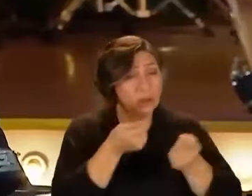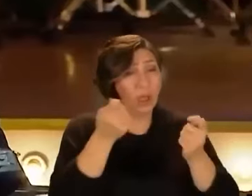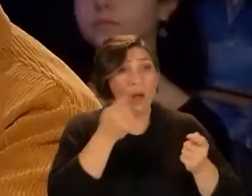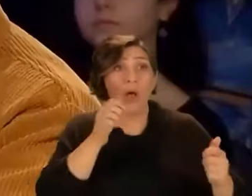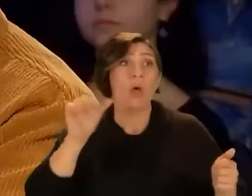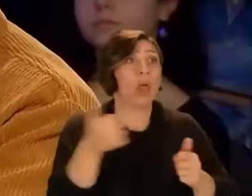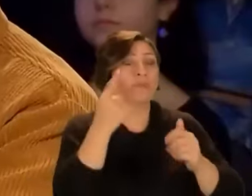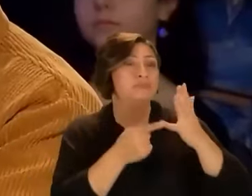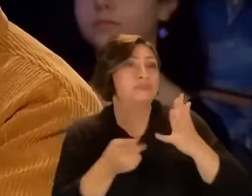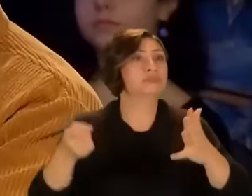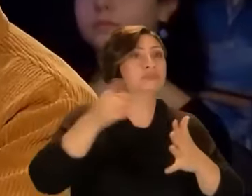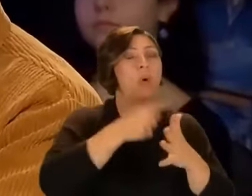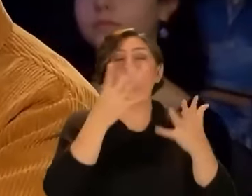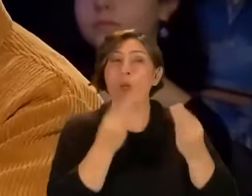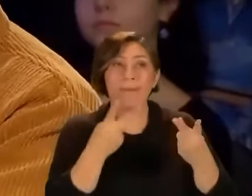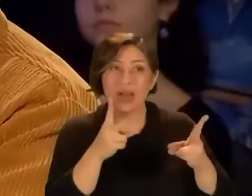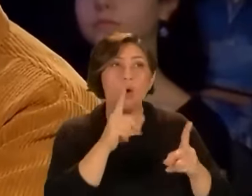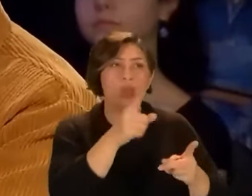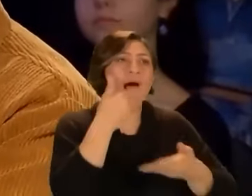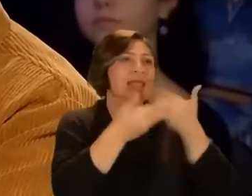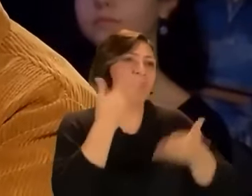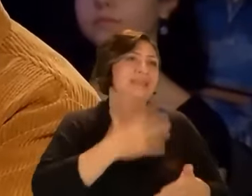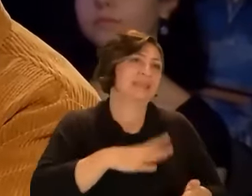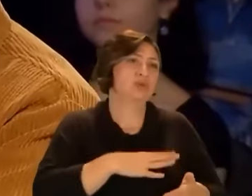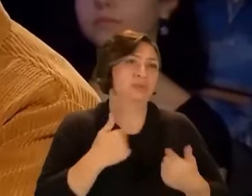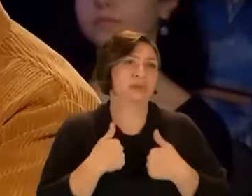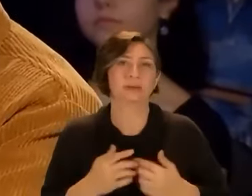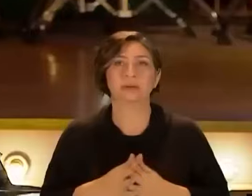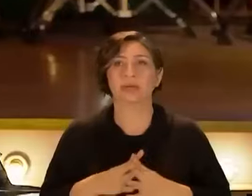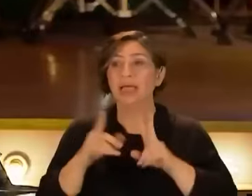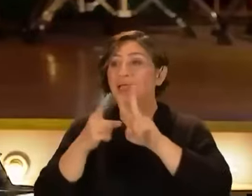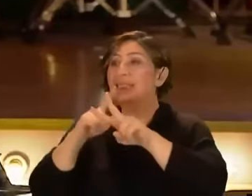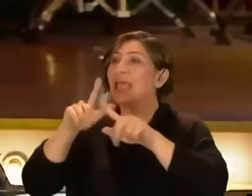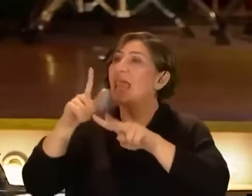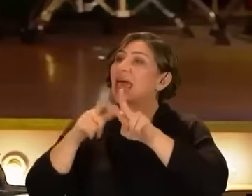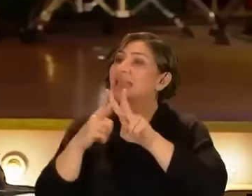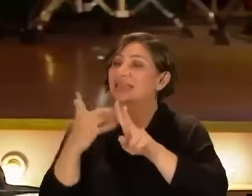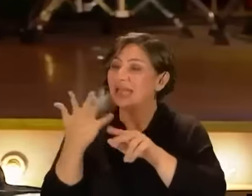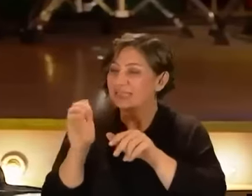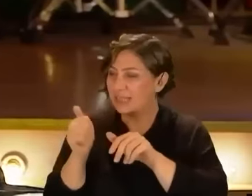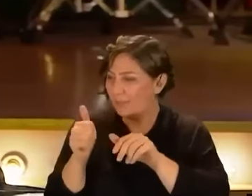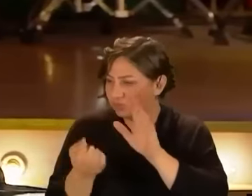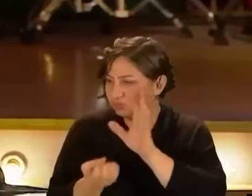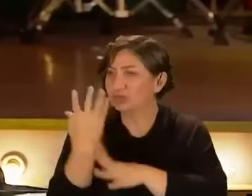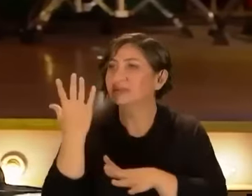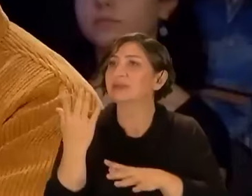başyapıtın olabiliyor. Ondan bahsetmek istemişimdir orada. Nalan ne kadar bir sürede